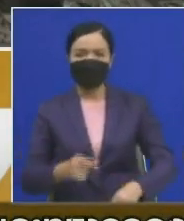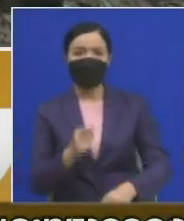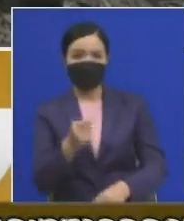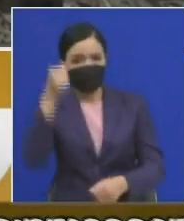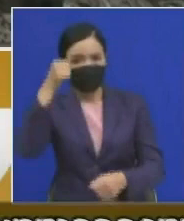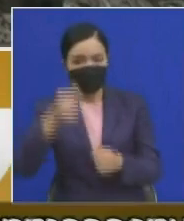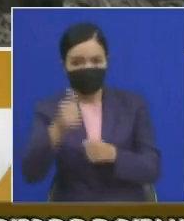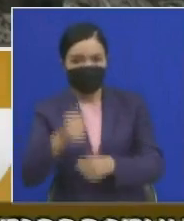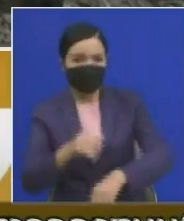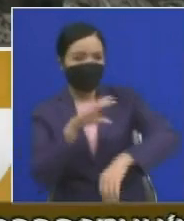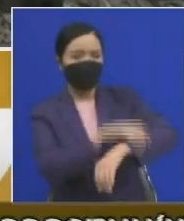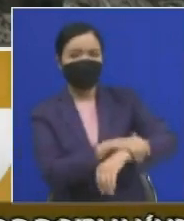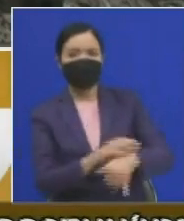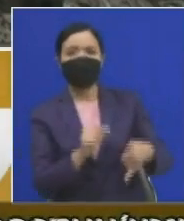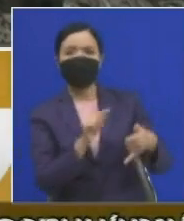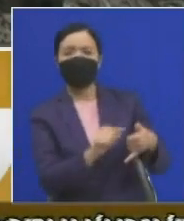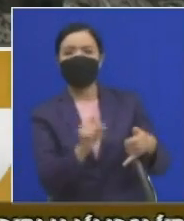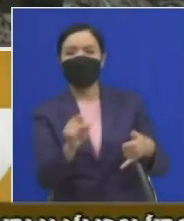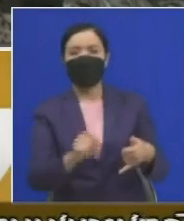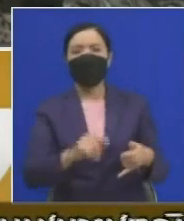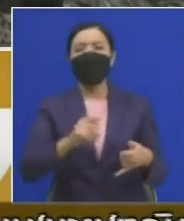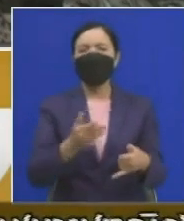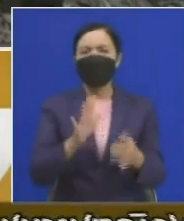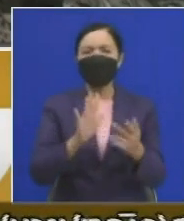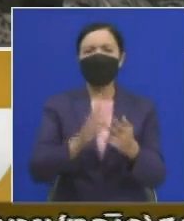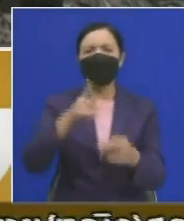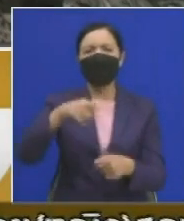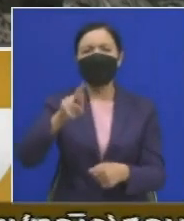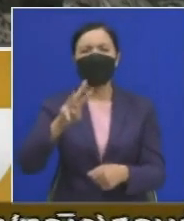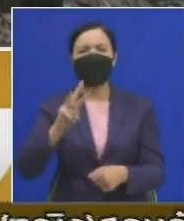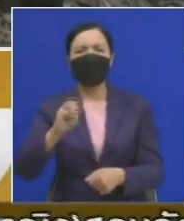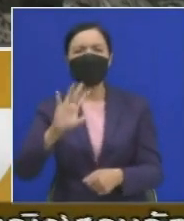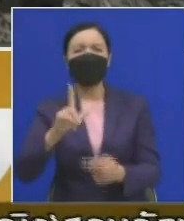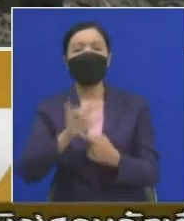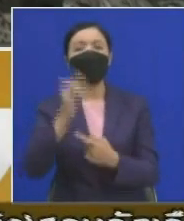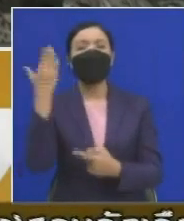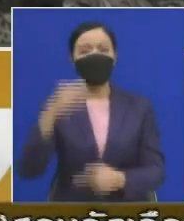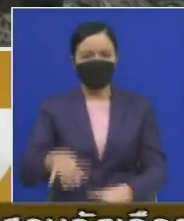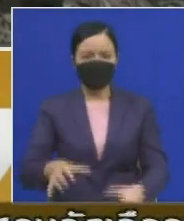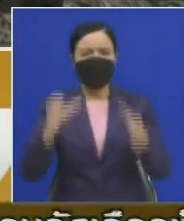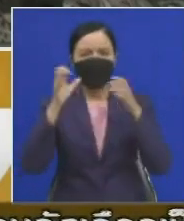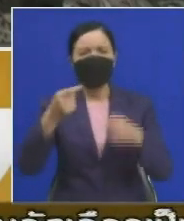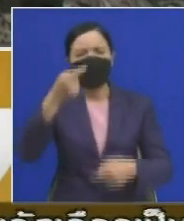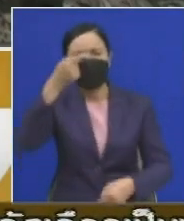สเตรมชัย deoed นะ